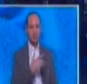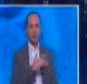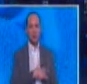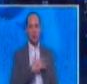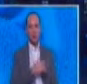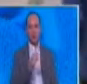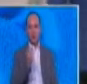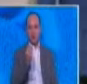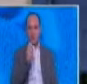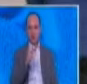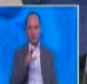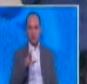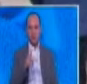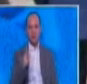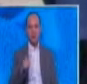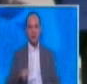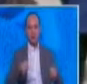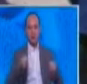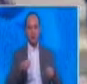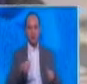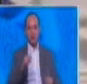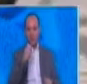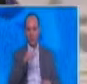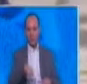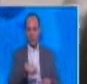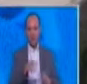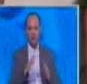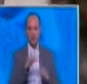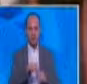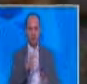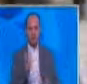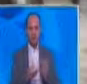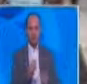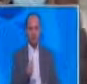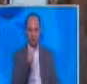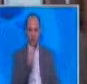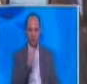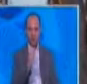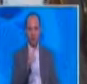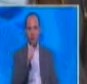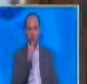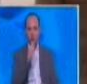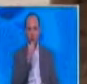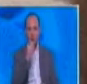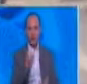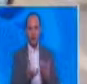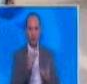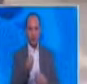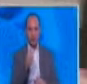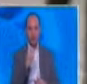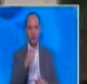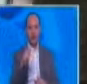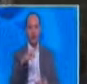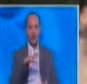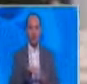Anadolu'da beslendiğimiz gibi daha çok tencere yemekleri, ev ortamında pişen yemekler, sulu yemekler yenmesi, fast